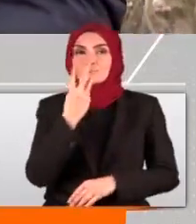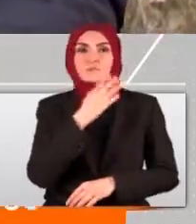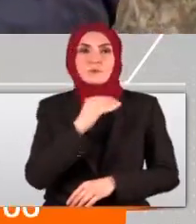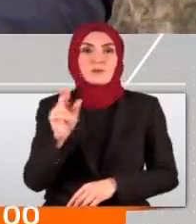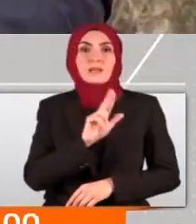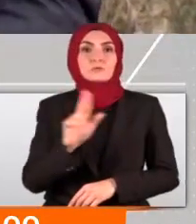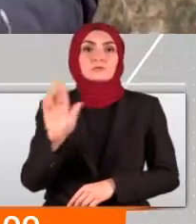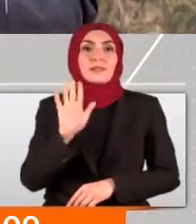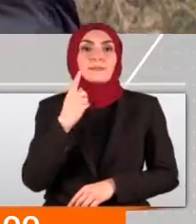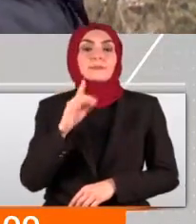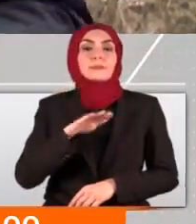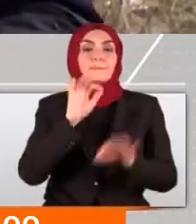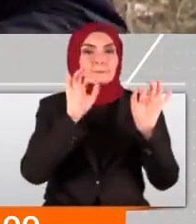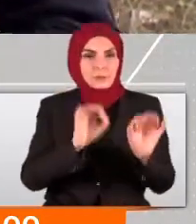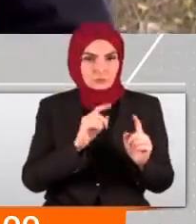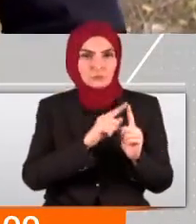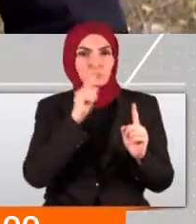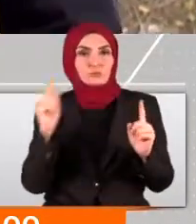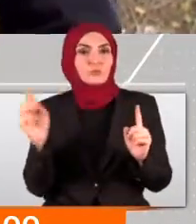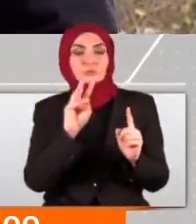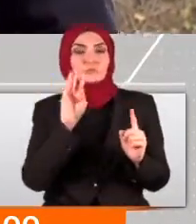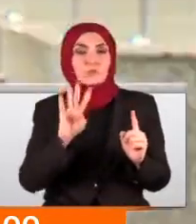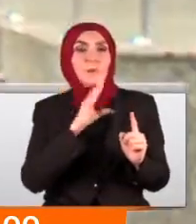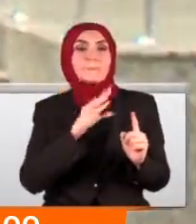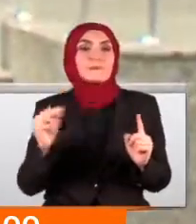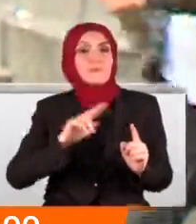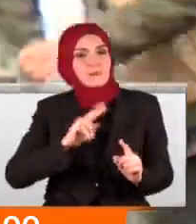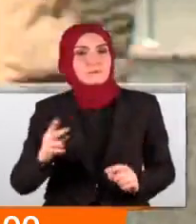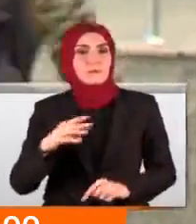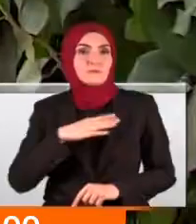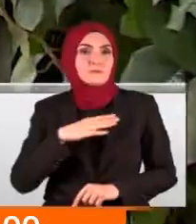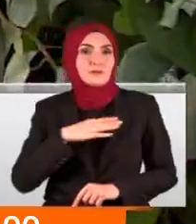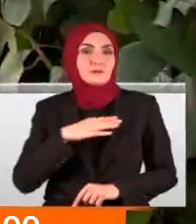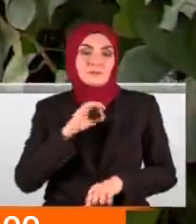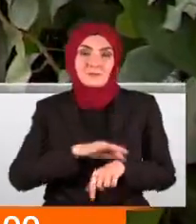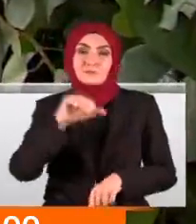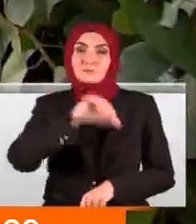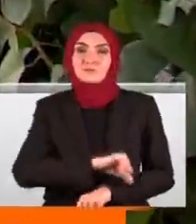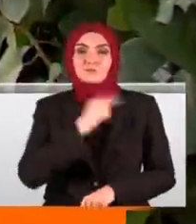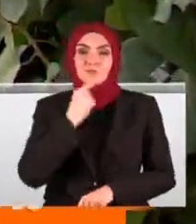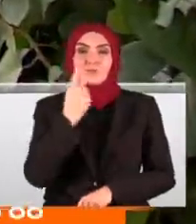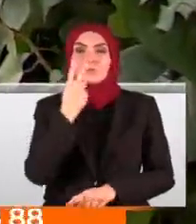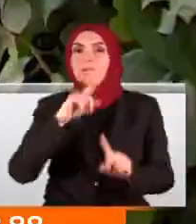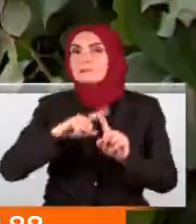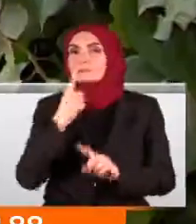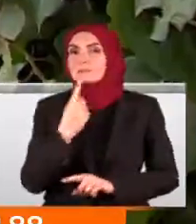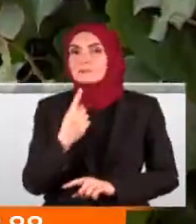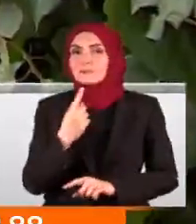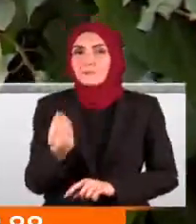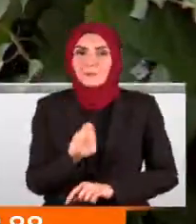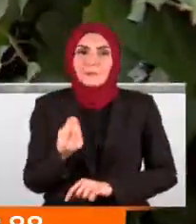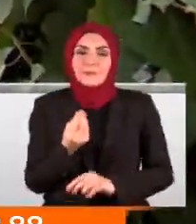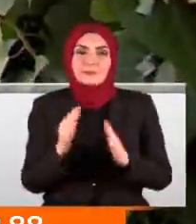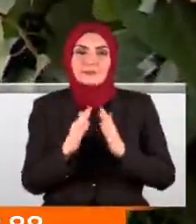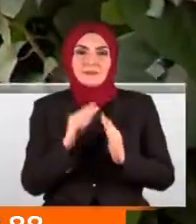bin liradan başlıyor, 34 milyon liraya kadar yükseliyor. Bir an önce düşsün. 2+1'ler küçücük evler